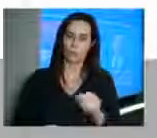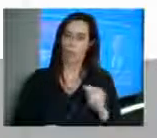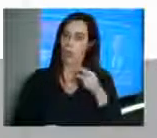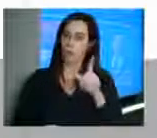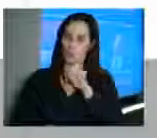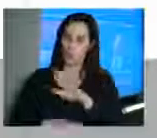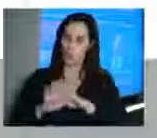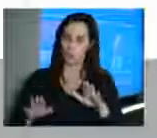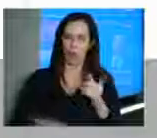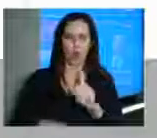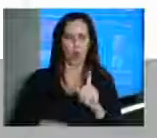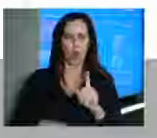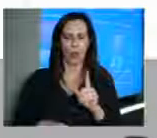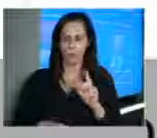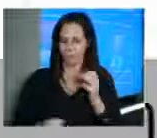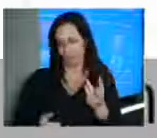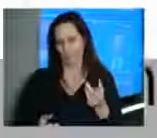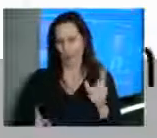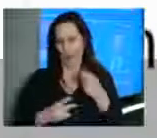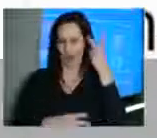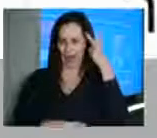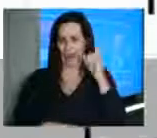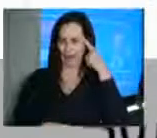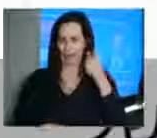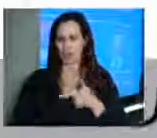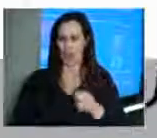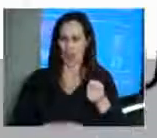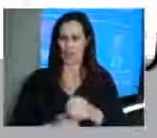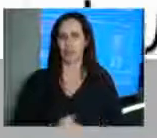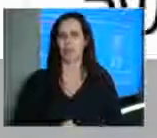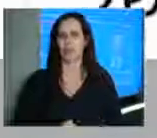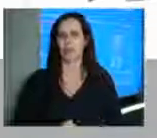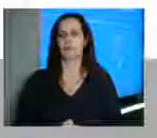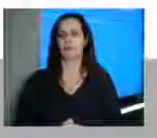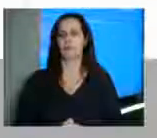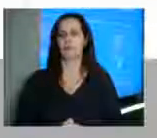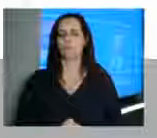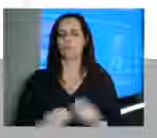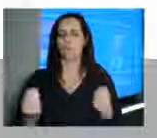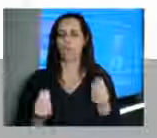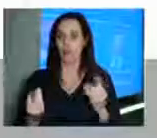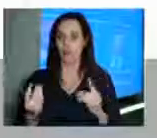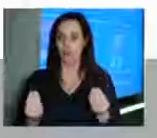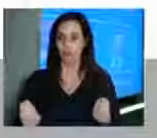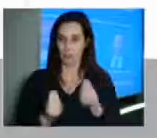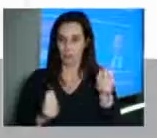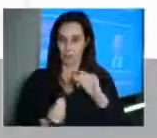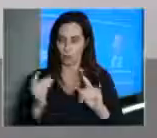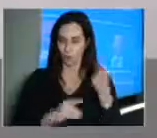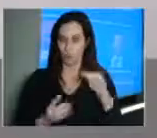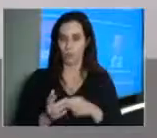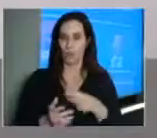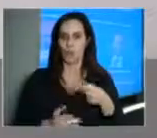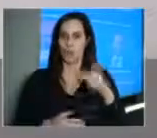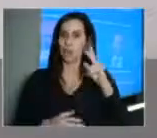שהיא אנונימית, לא מאוד קשה לנחש מי שלח או מי שלחה אותה. דבר נוסף שקרה השבוע זה